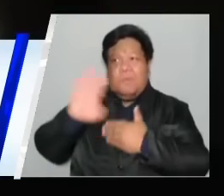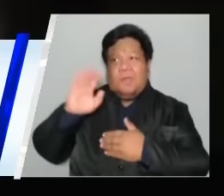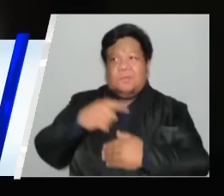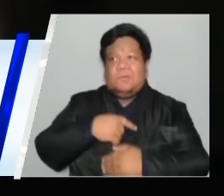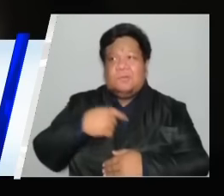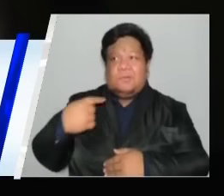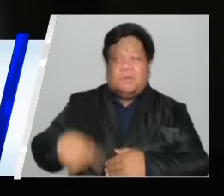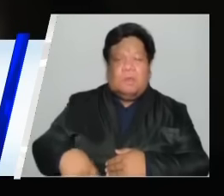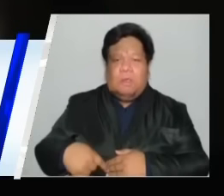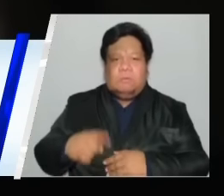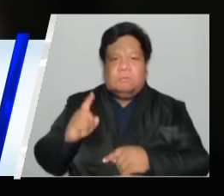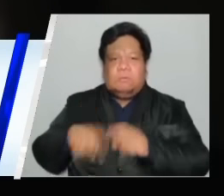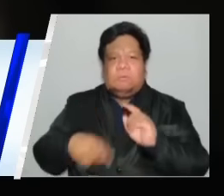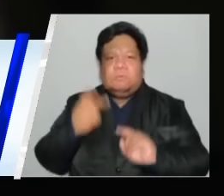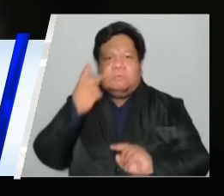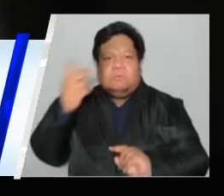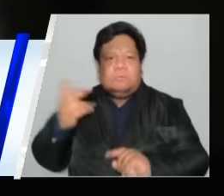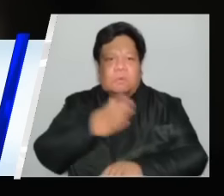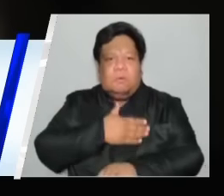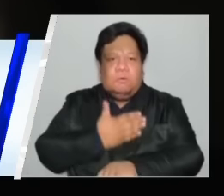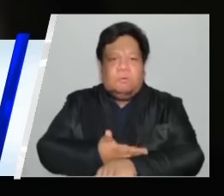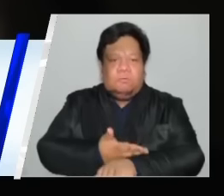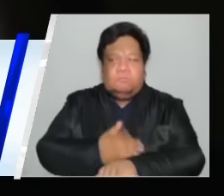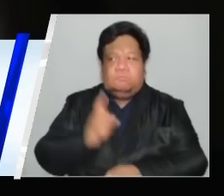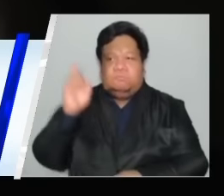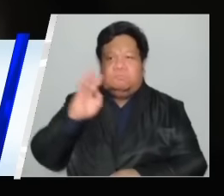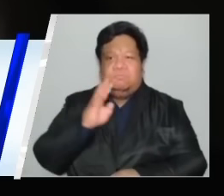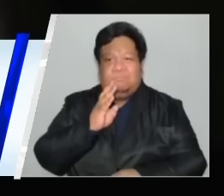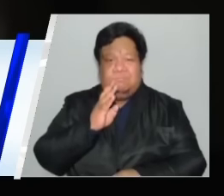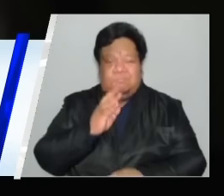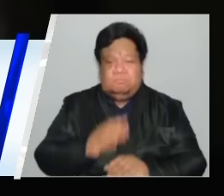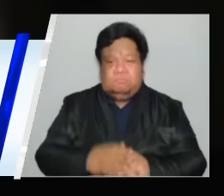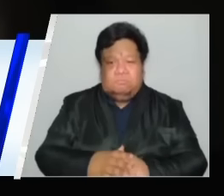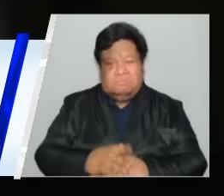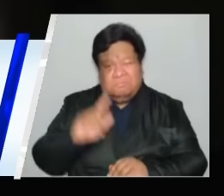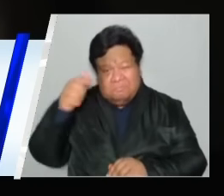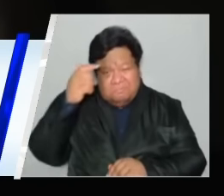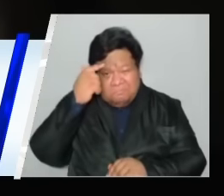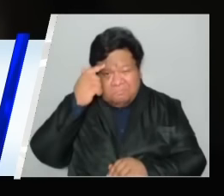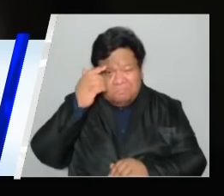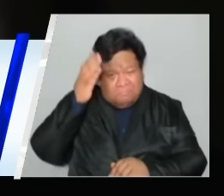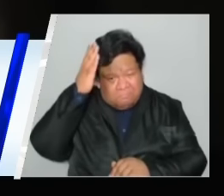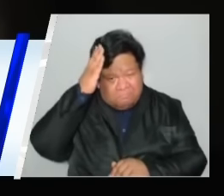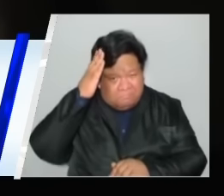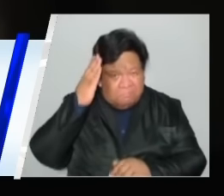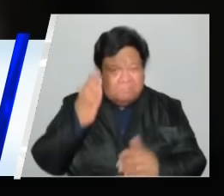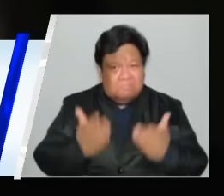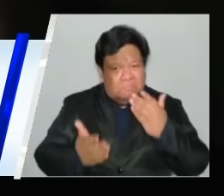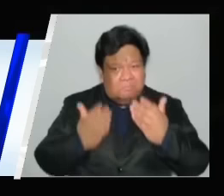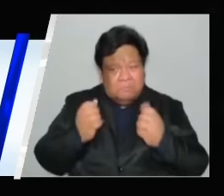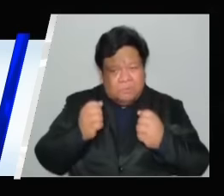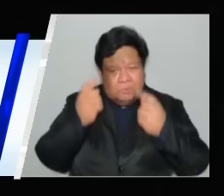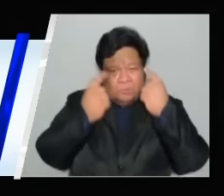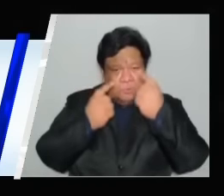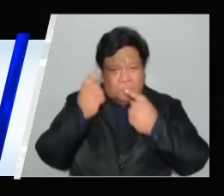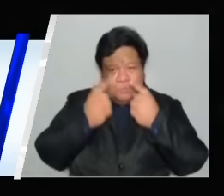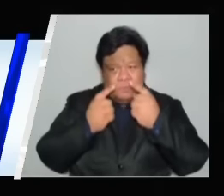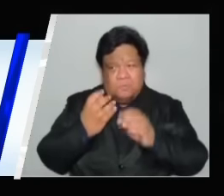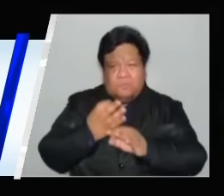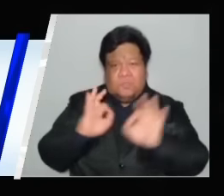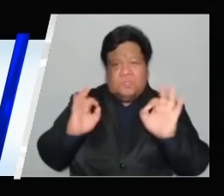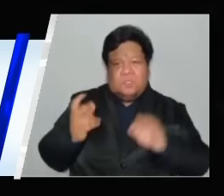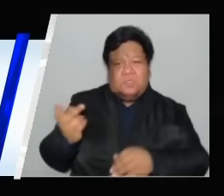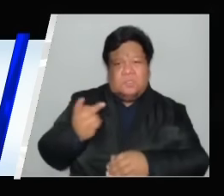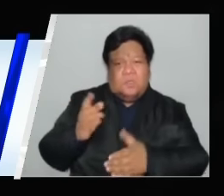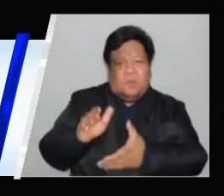po na pakasakali, pwede nilang i-consider po na palayain na lang po yung mga asawa namin. Sana bigyan po kami